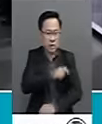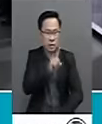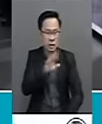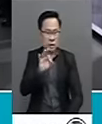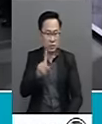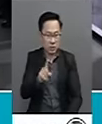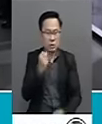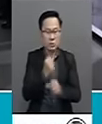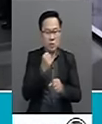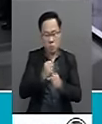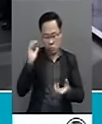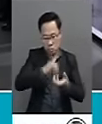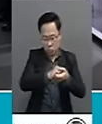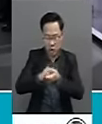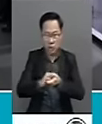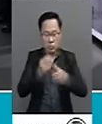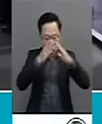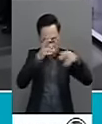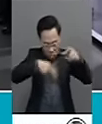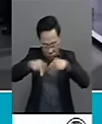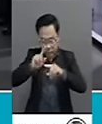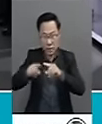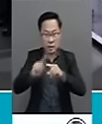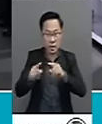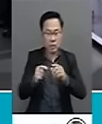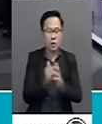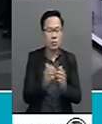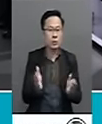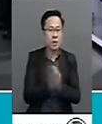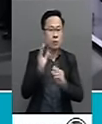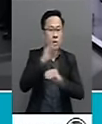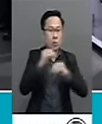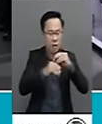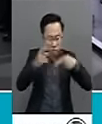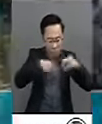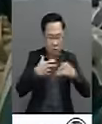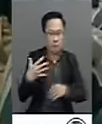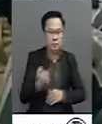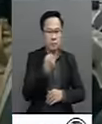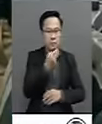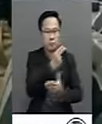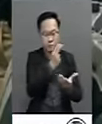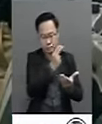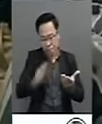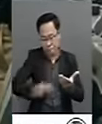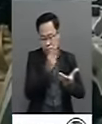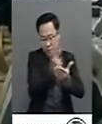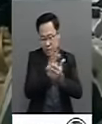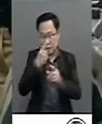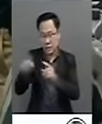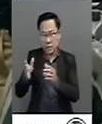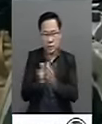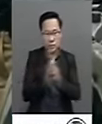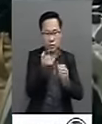ตำรวจค่ะเพื่อเข้าไปจับกุมนะคะในรังโจรเพื่อทวงคืนปืนค่ะใน 16จุดทั่วกรุงเทพฯแล้วก็ปริมณฑลซึ่ง